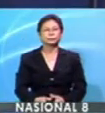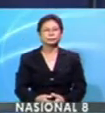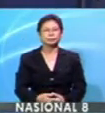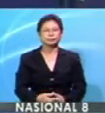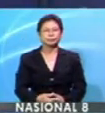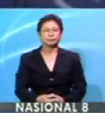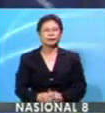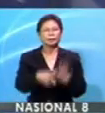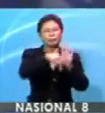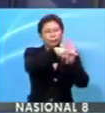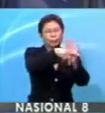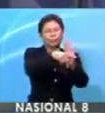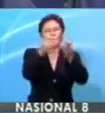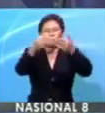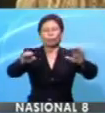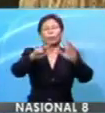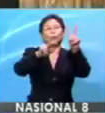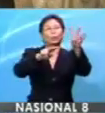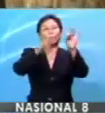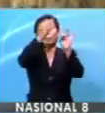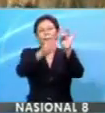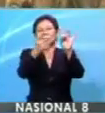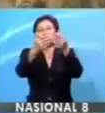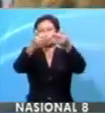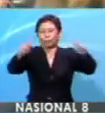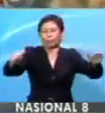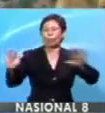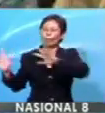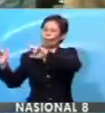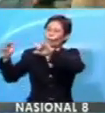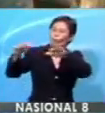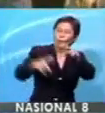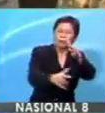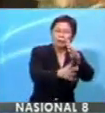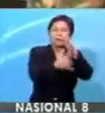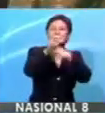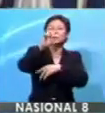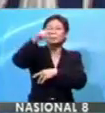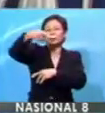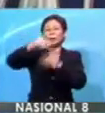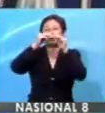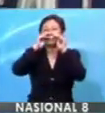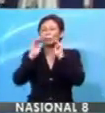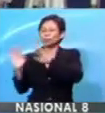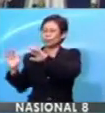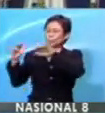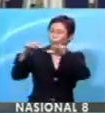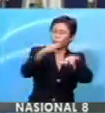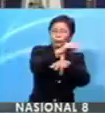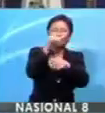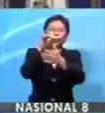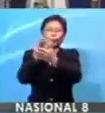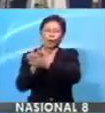Johor pameran yang dibuka sejak 28 Mac lalu menerima kunjungan timbalan Perdana Menteri Tan Sri Muhyiddin Yassin dan